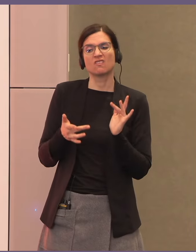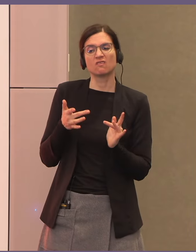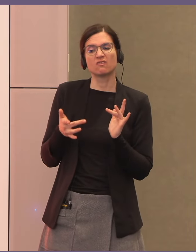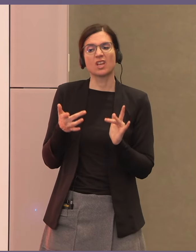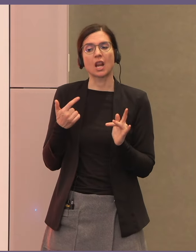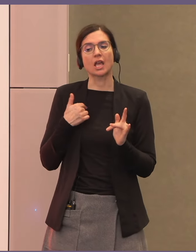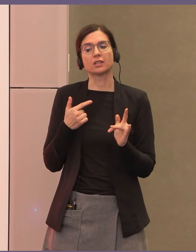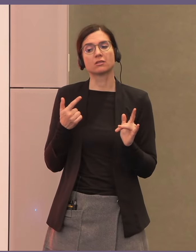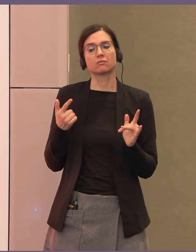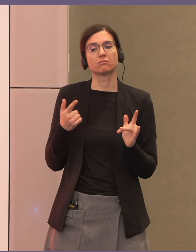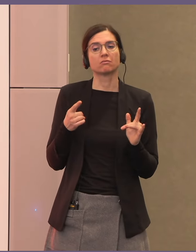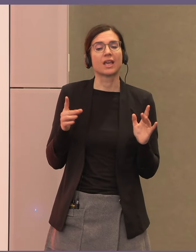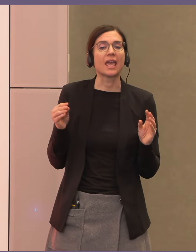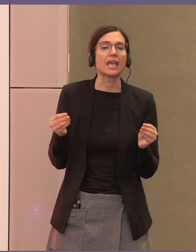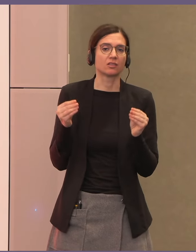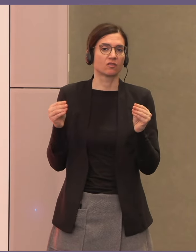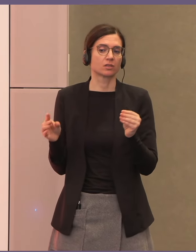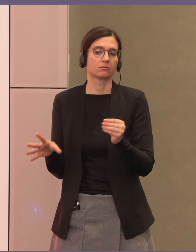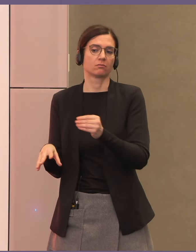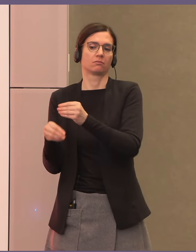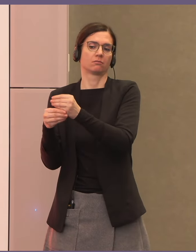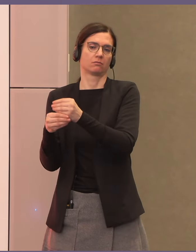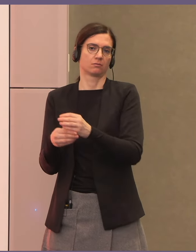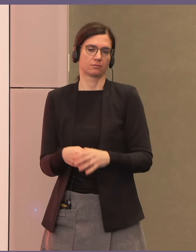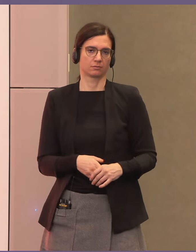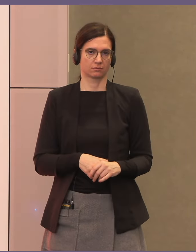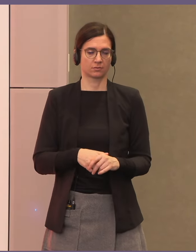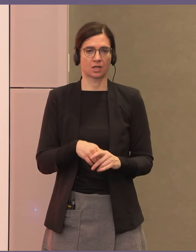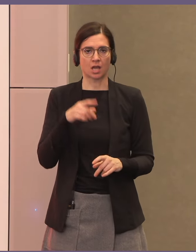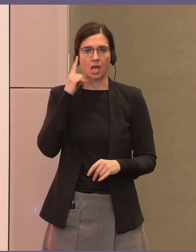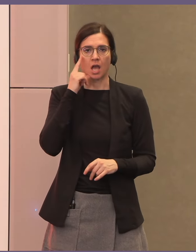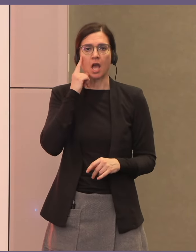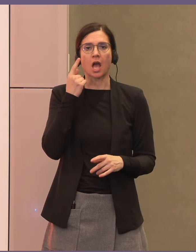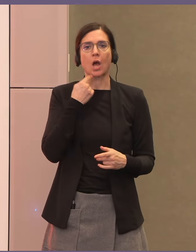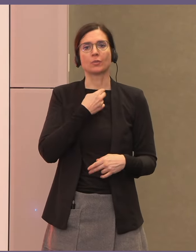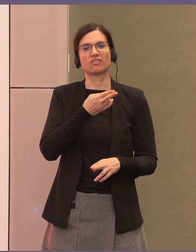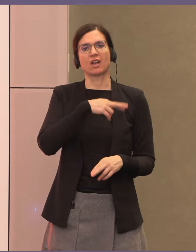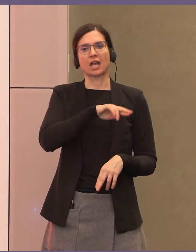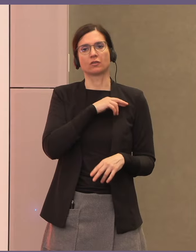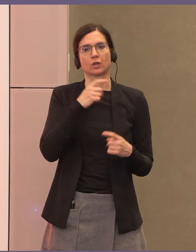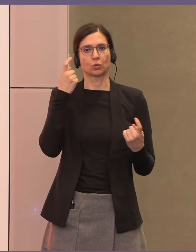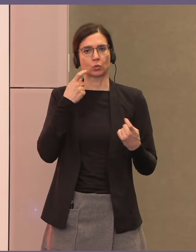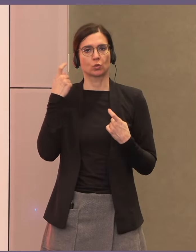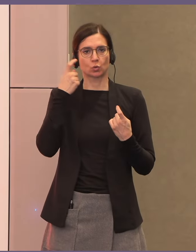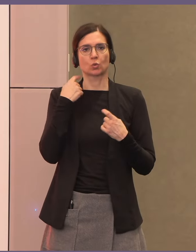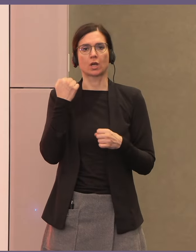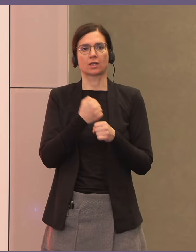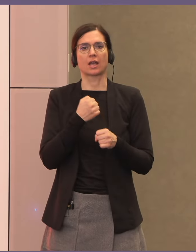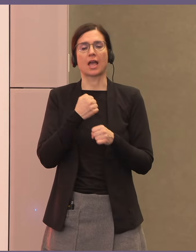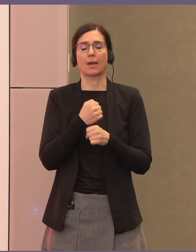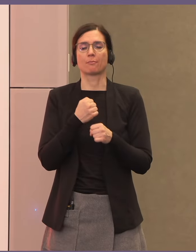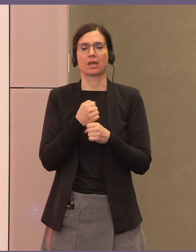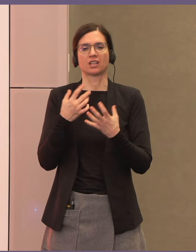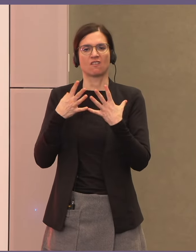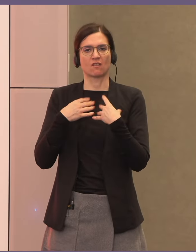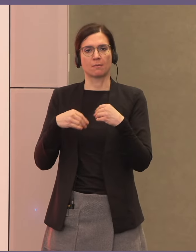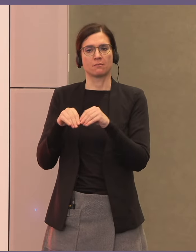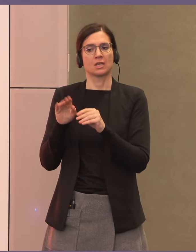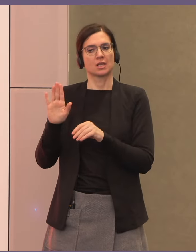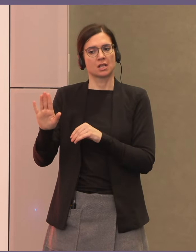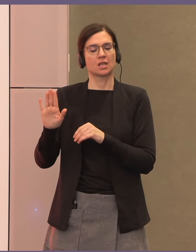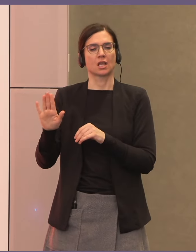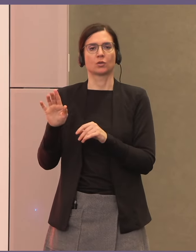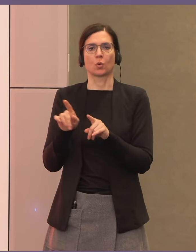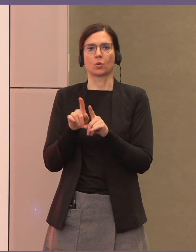einschaltet. Die Hauptantwortung für Sorgearbeit liegt also auch hier bei Familien und darin